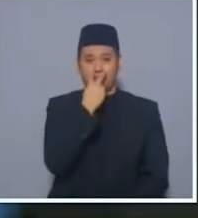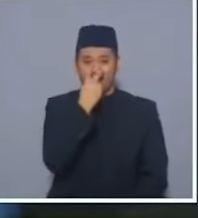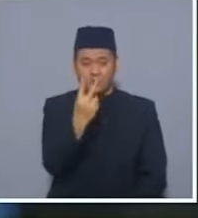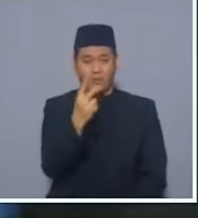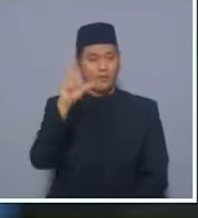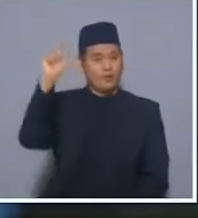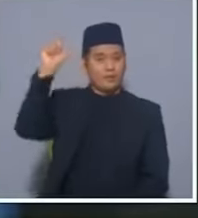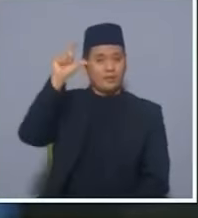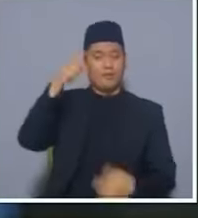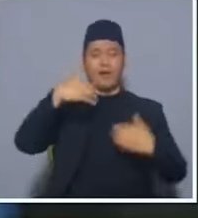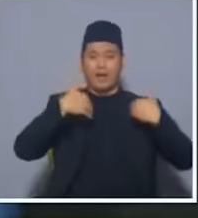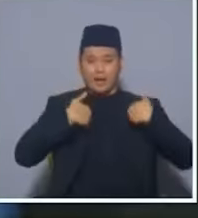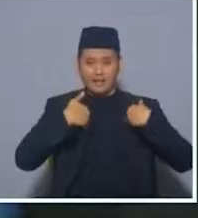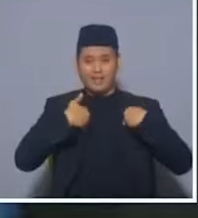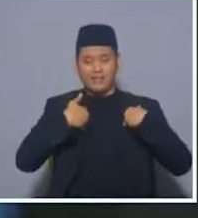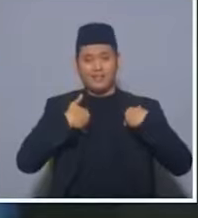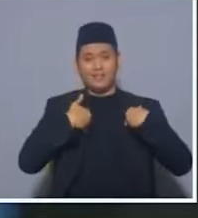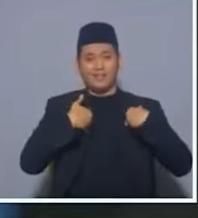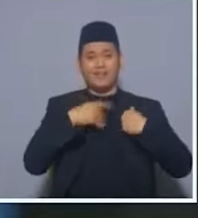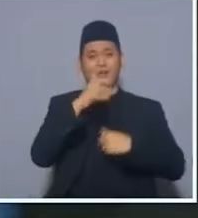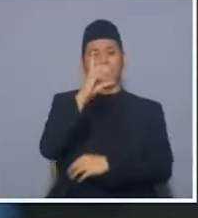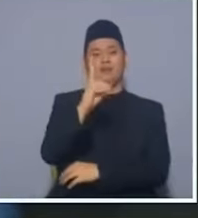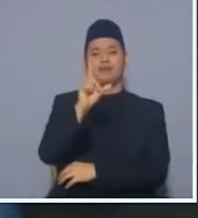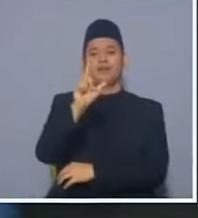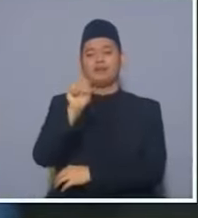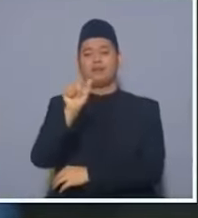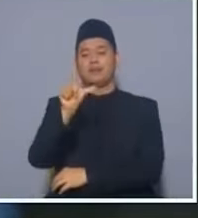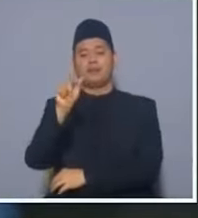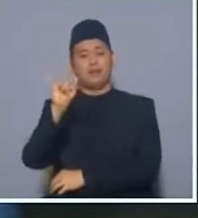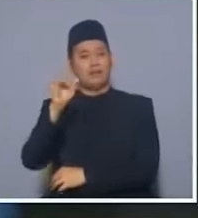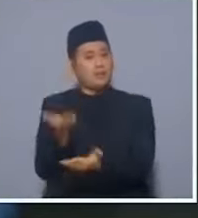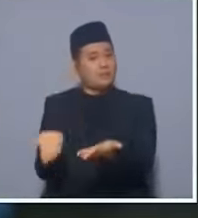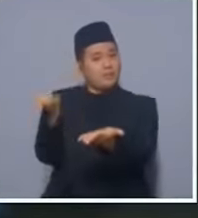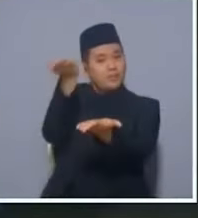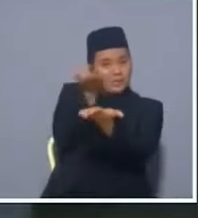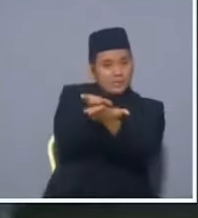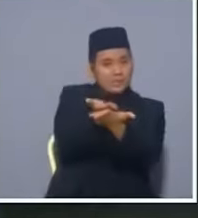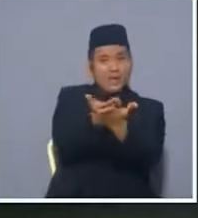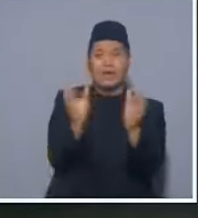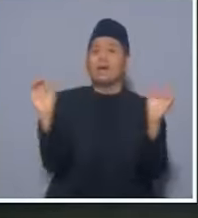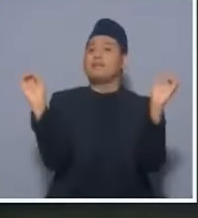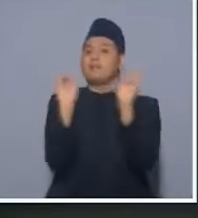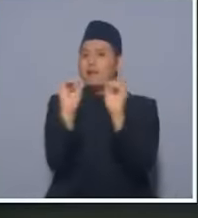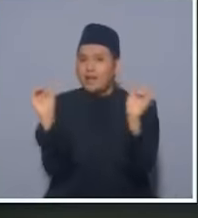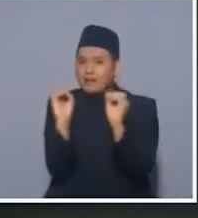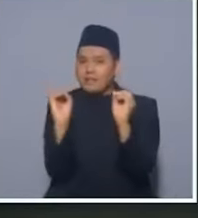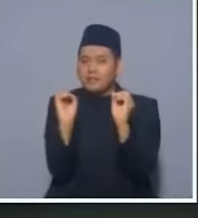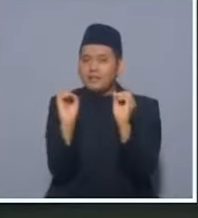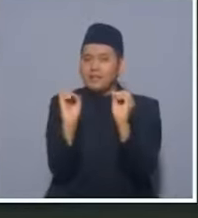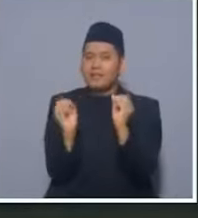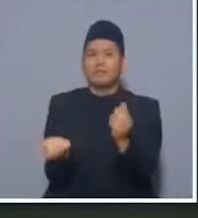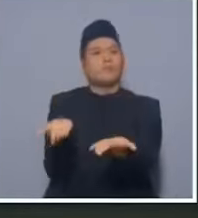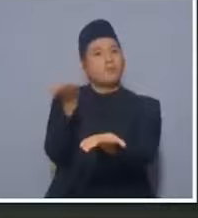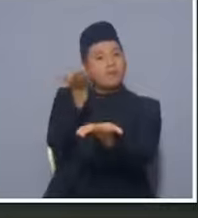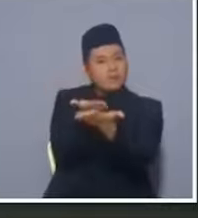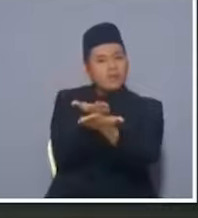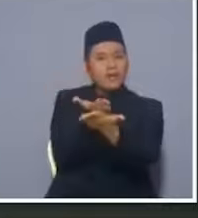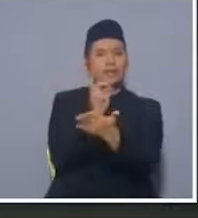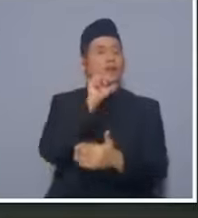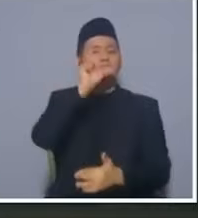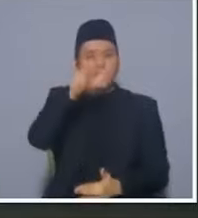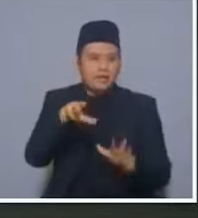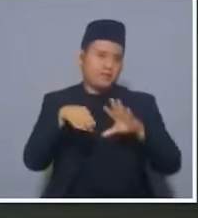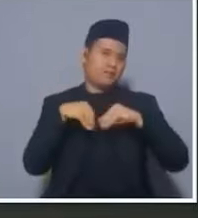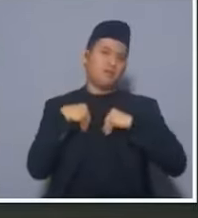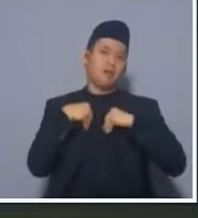dalil. Qul hatu burhanakum in kuntum sadiqin. No dalil, no talk. Kalau setakat andaian, teruskan dengan andaian, tetapi